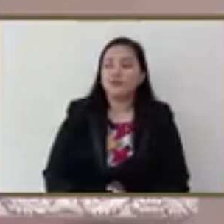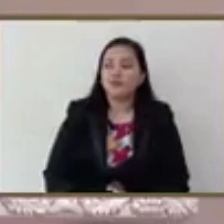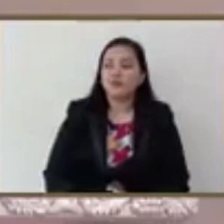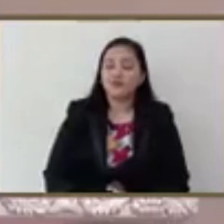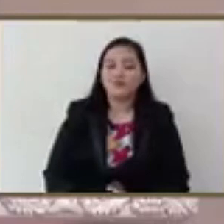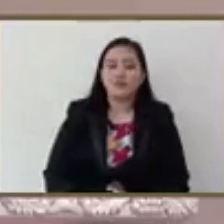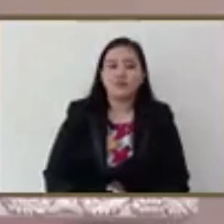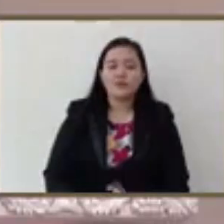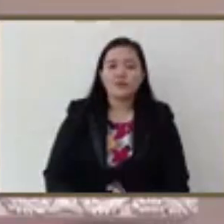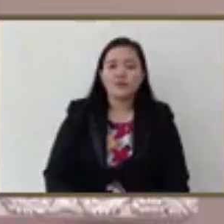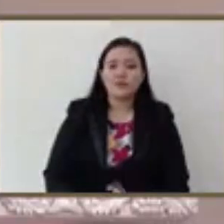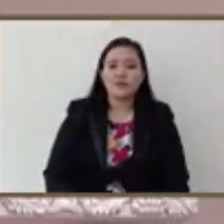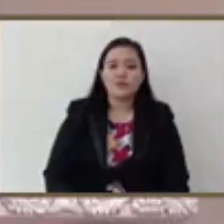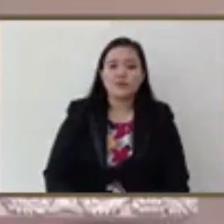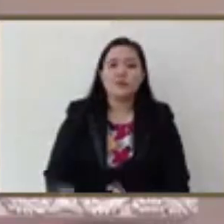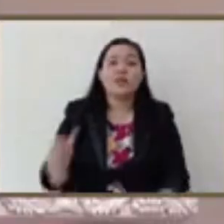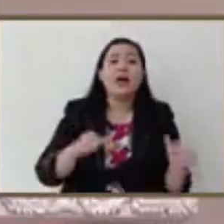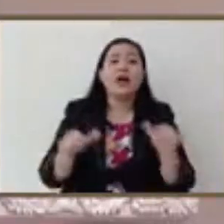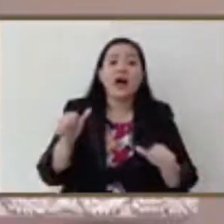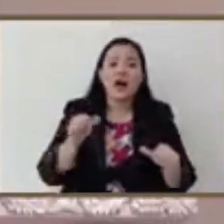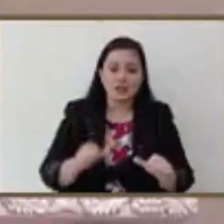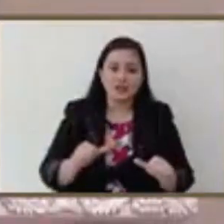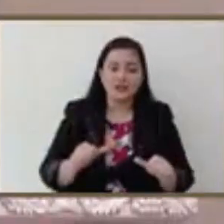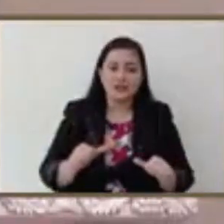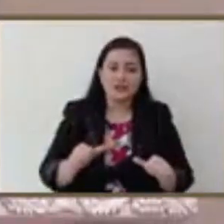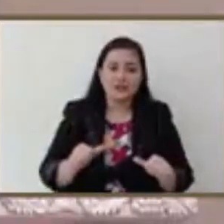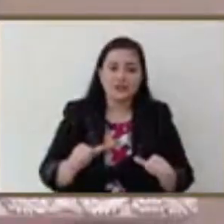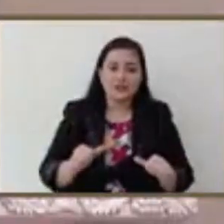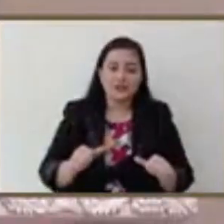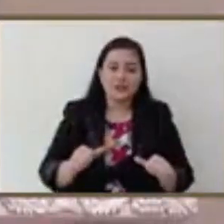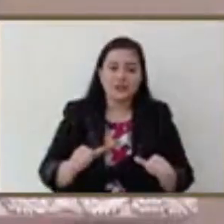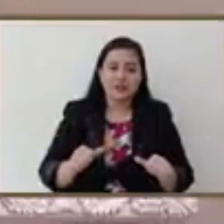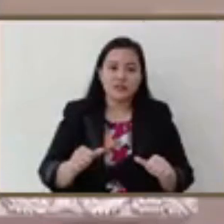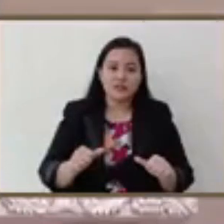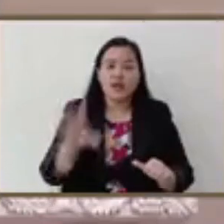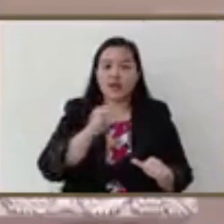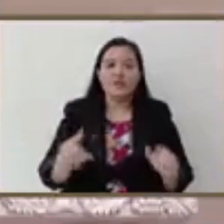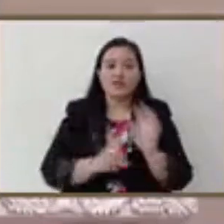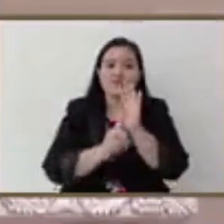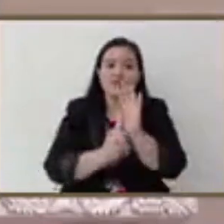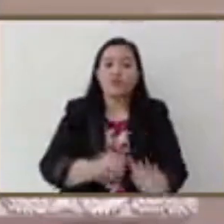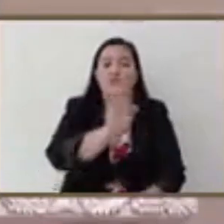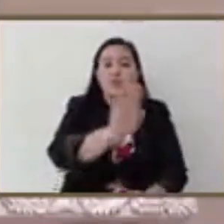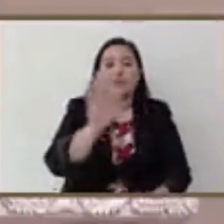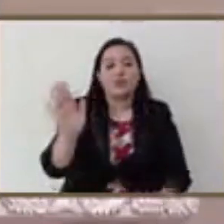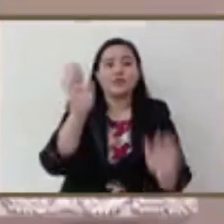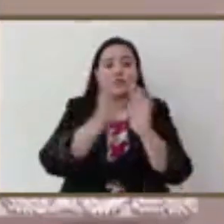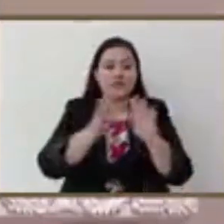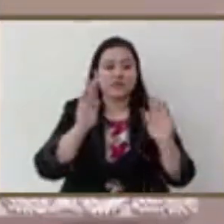mag-act kayo na parang nandito kayo kasi it's virtual. Kaya nga ho virtual eh, kasing katulad.